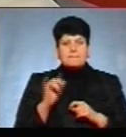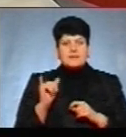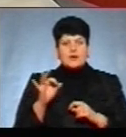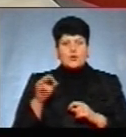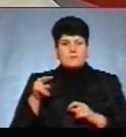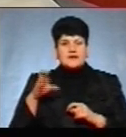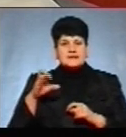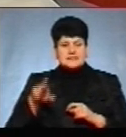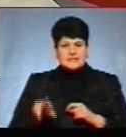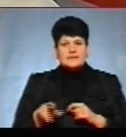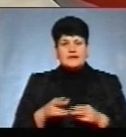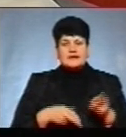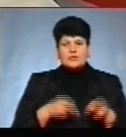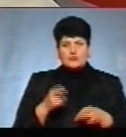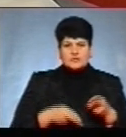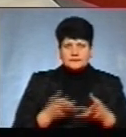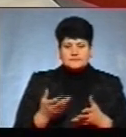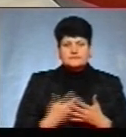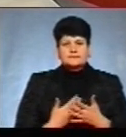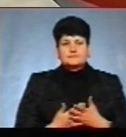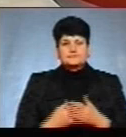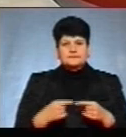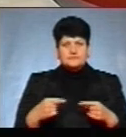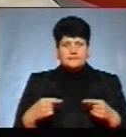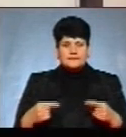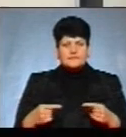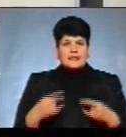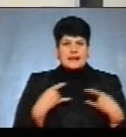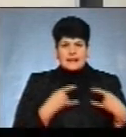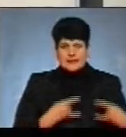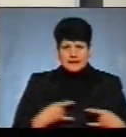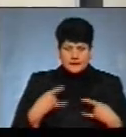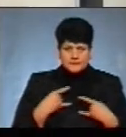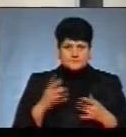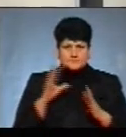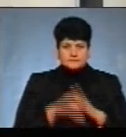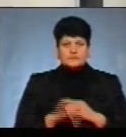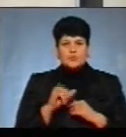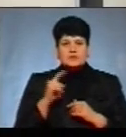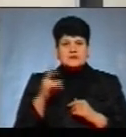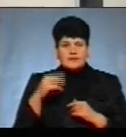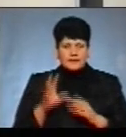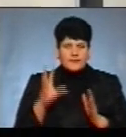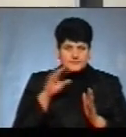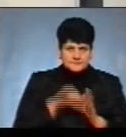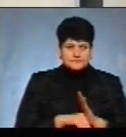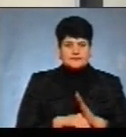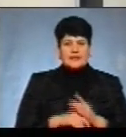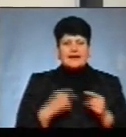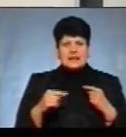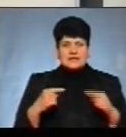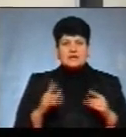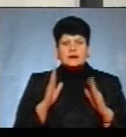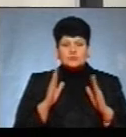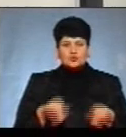різні біопсії, це різні хірургічні маніпуляції, це, як ви вже сказали, і рентгенобстеження, це і УЗД, і інші